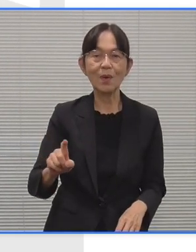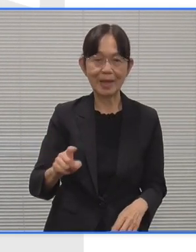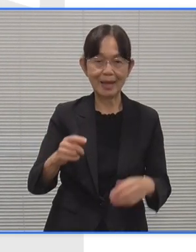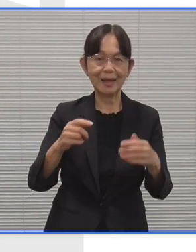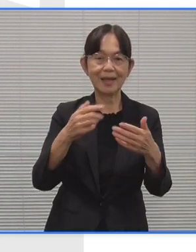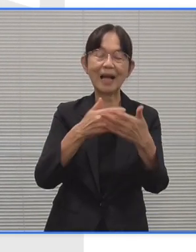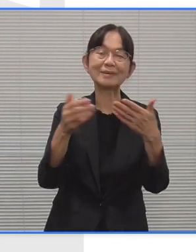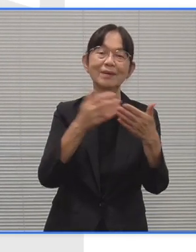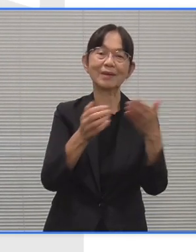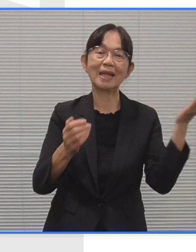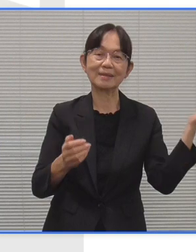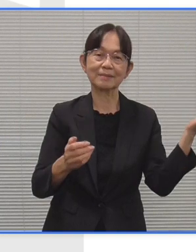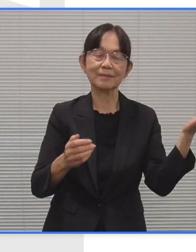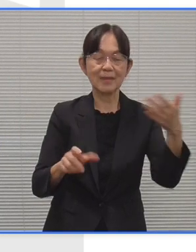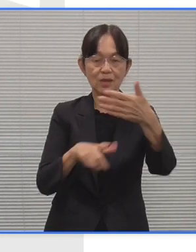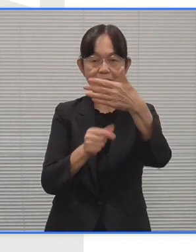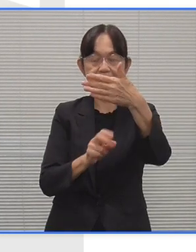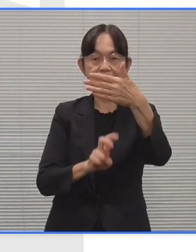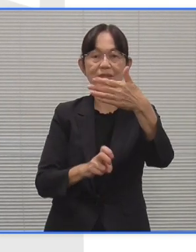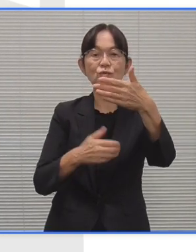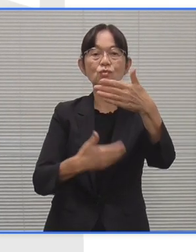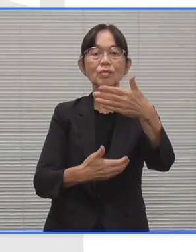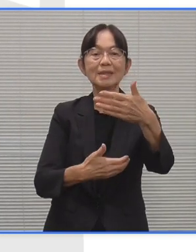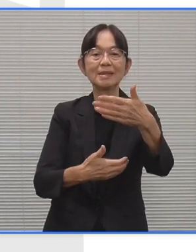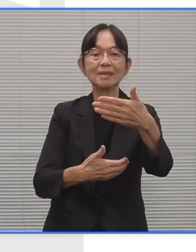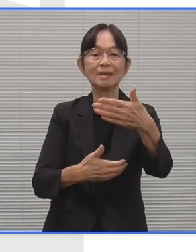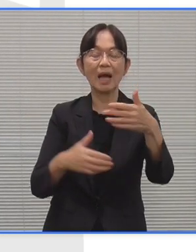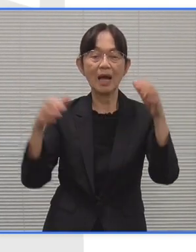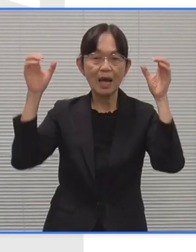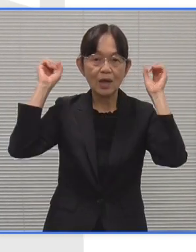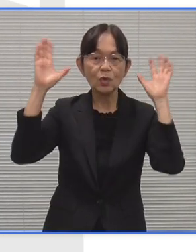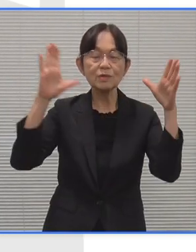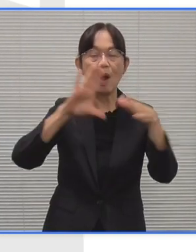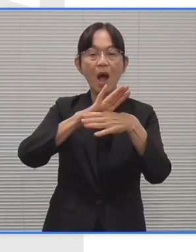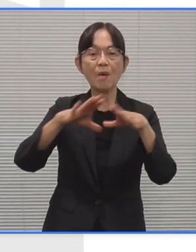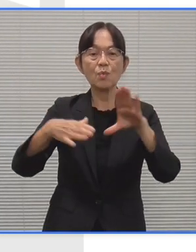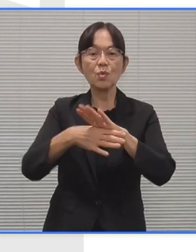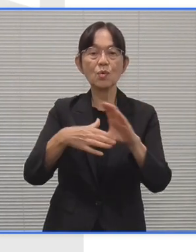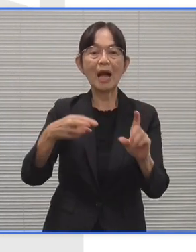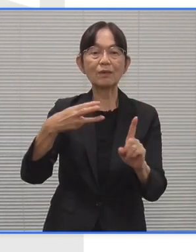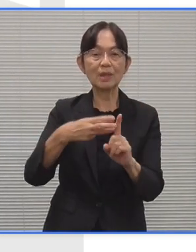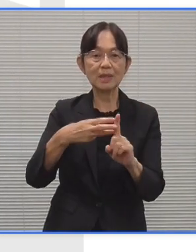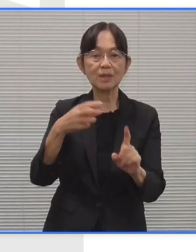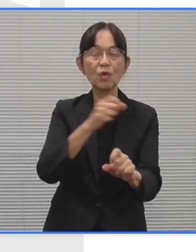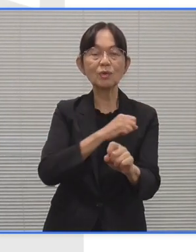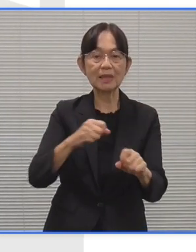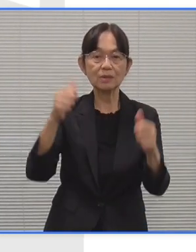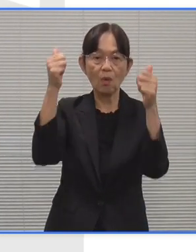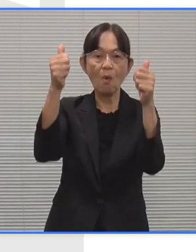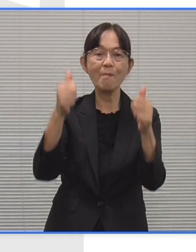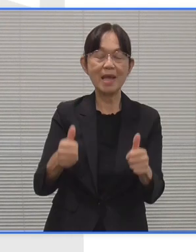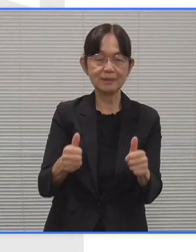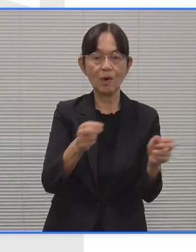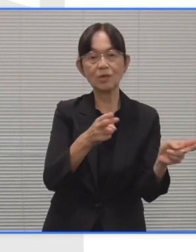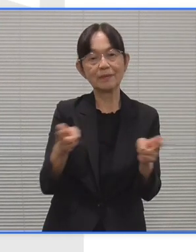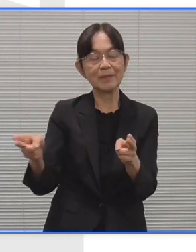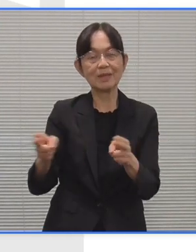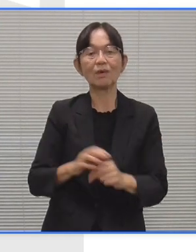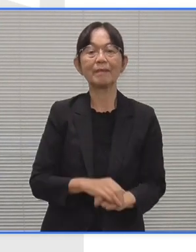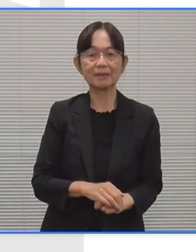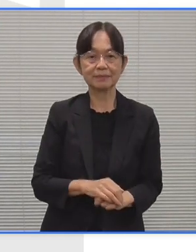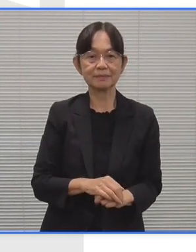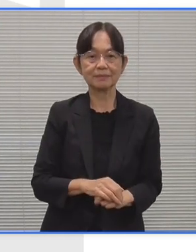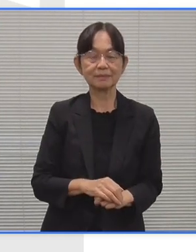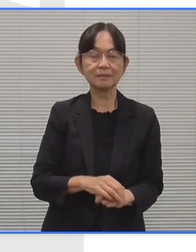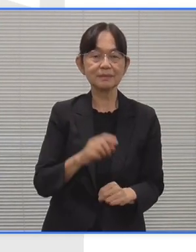。9月の29日には豊島文化の日の特設のホームページも用意をしております。